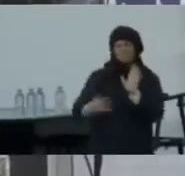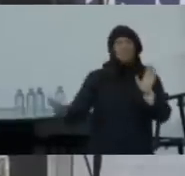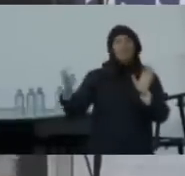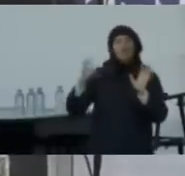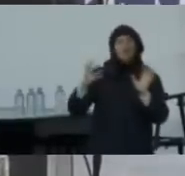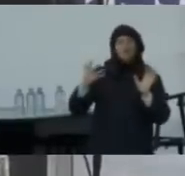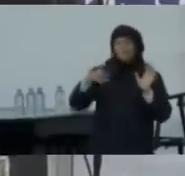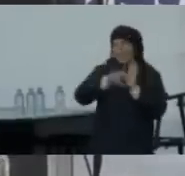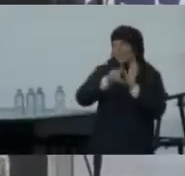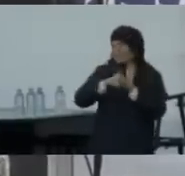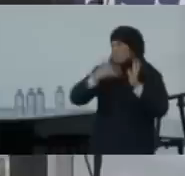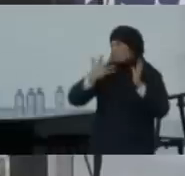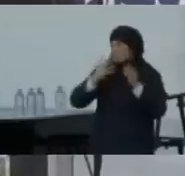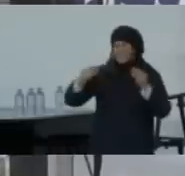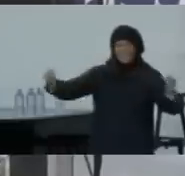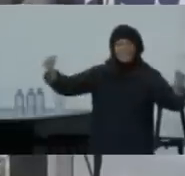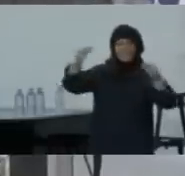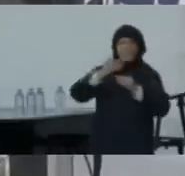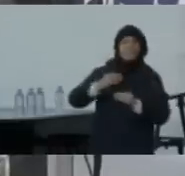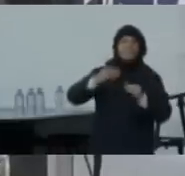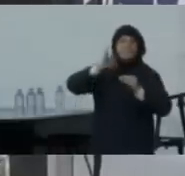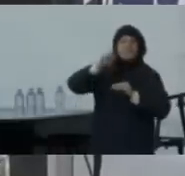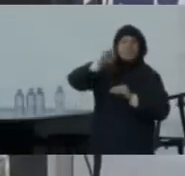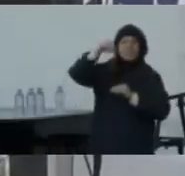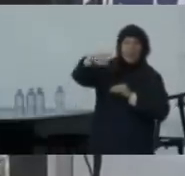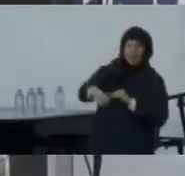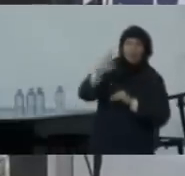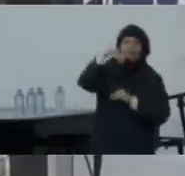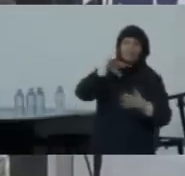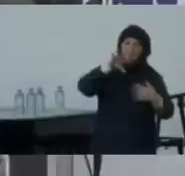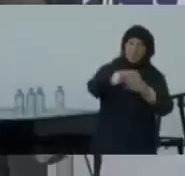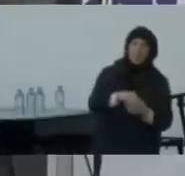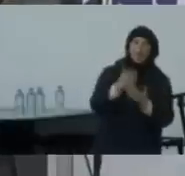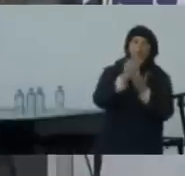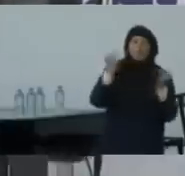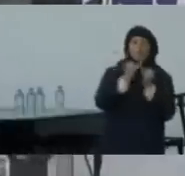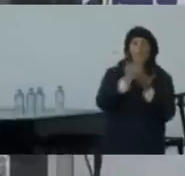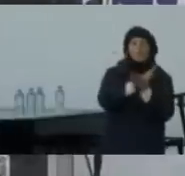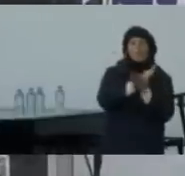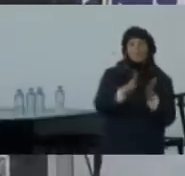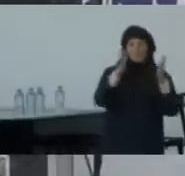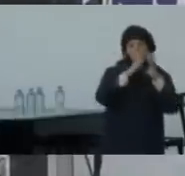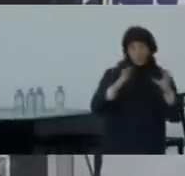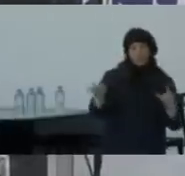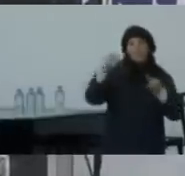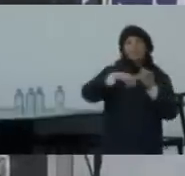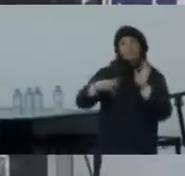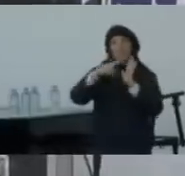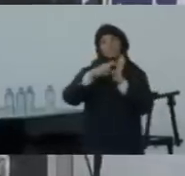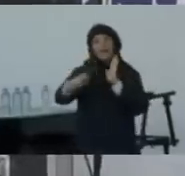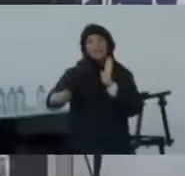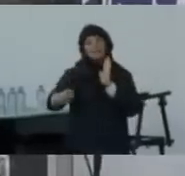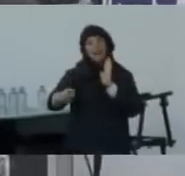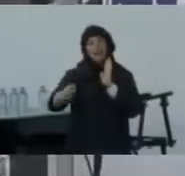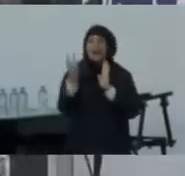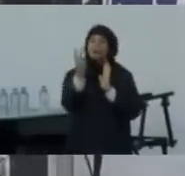decine di leggi, tra cui l'eliminazione dell'IRA per la piccola e media impresa, togliere l'IRA perché è una tassa sui